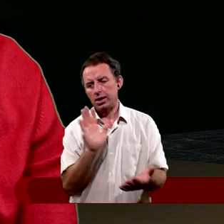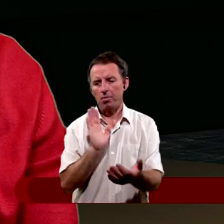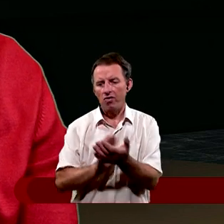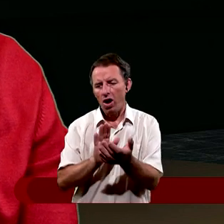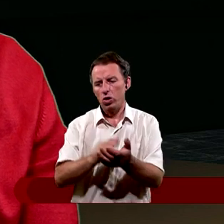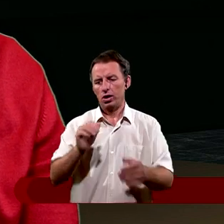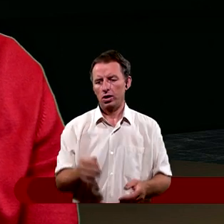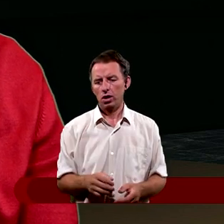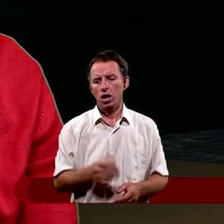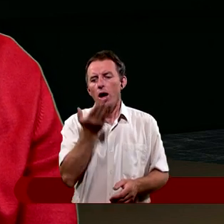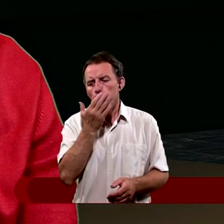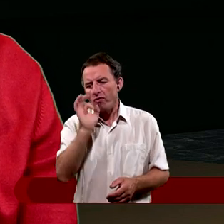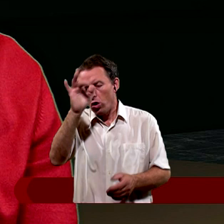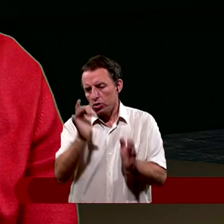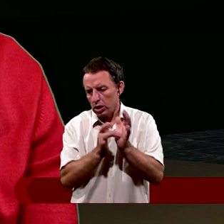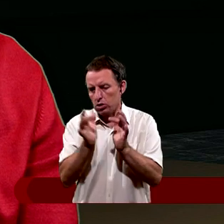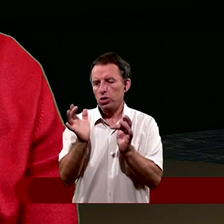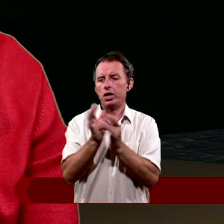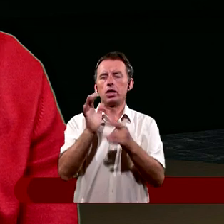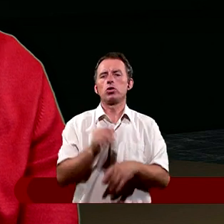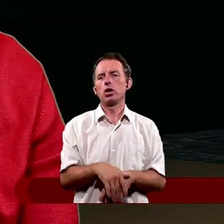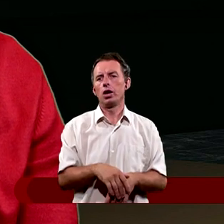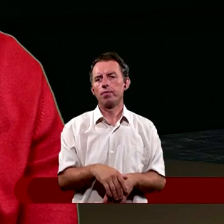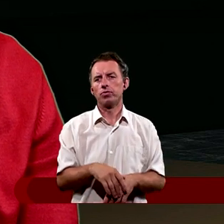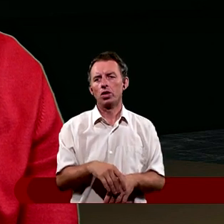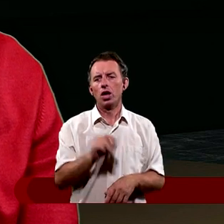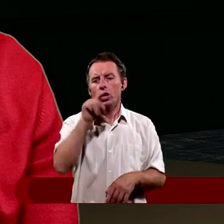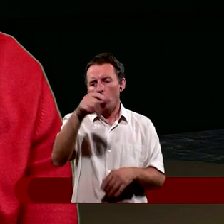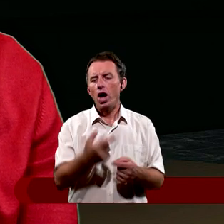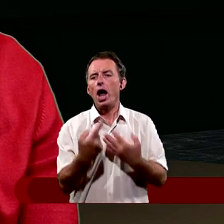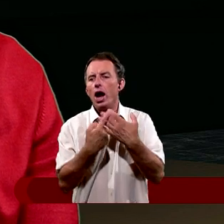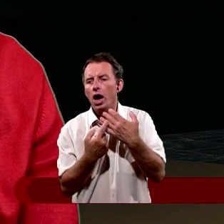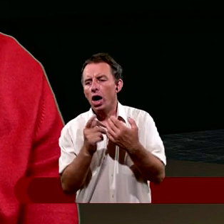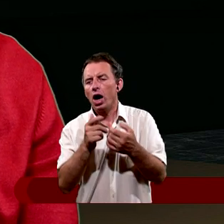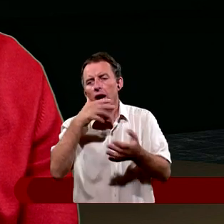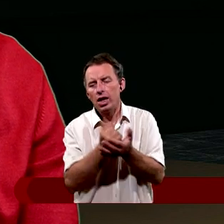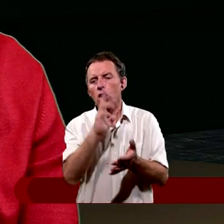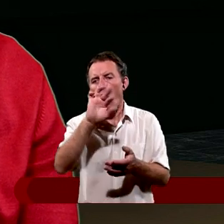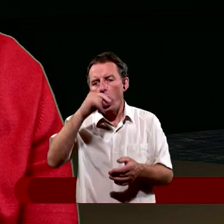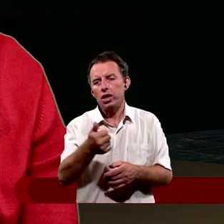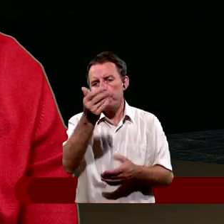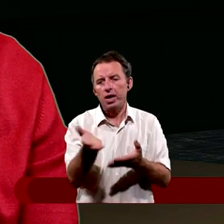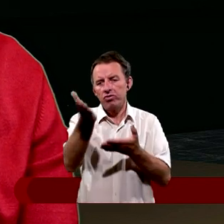chwały, mowa o Jezusie Chrystusie, Kolosan, list do Kolosan apostoła Pawła,